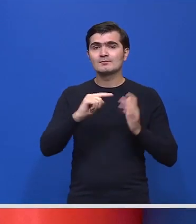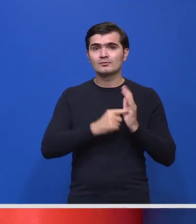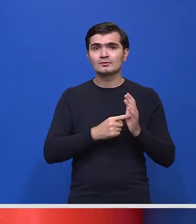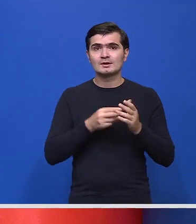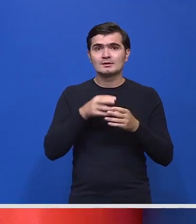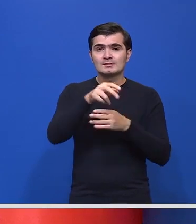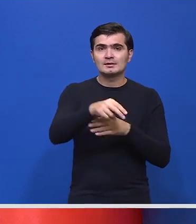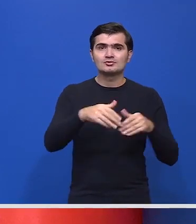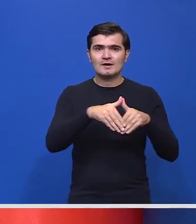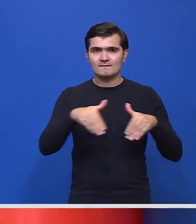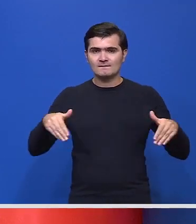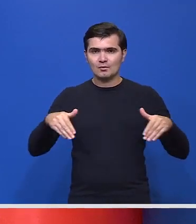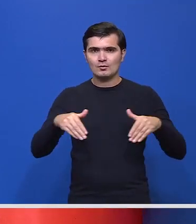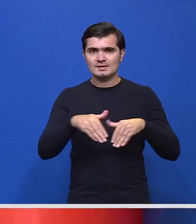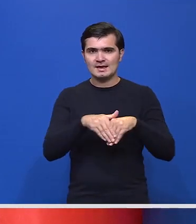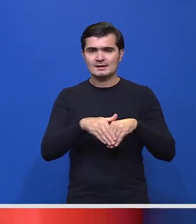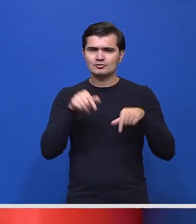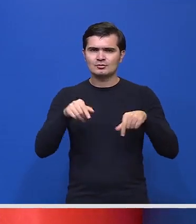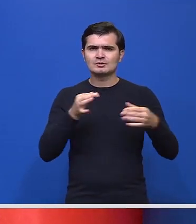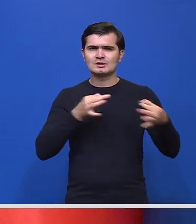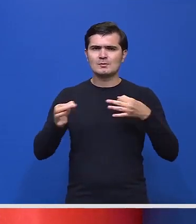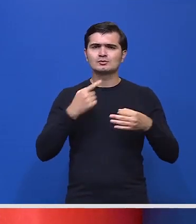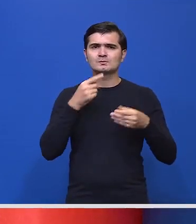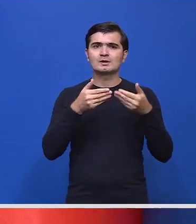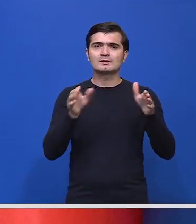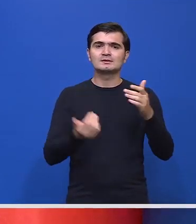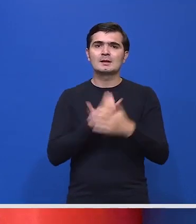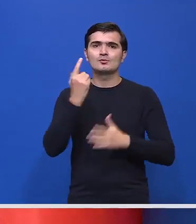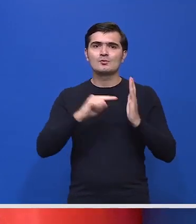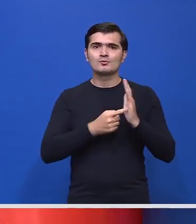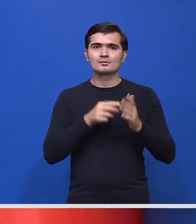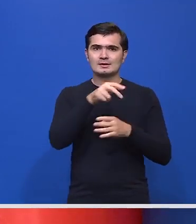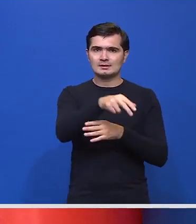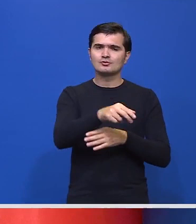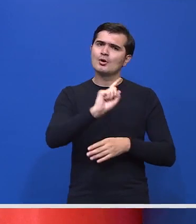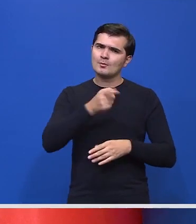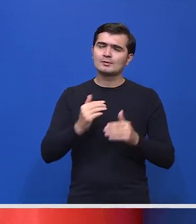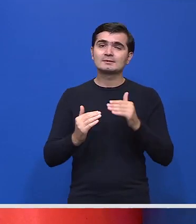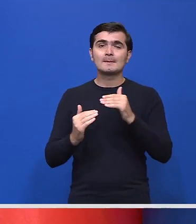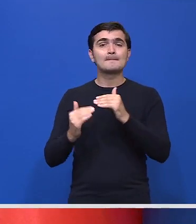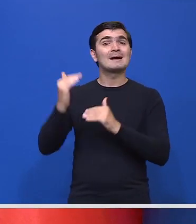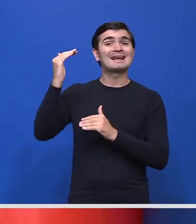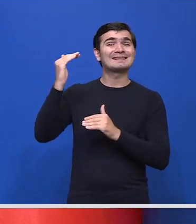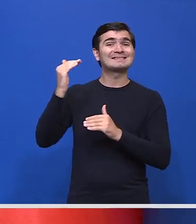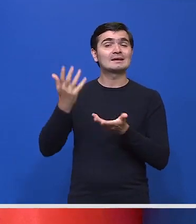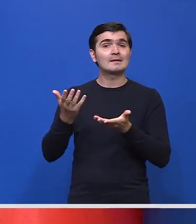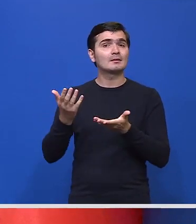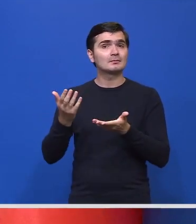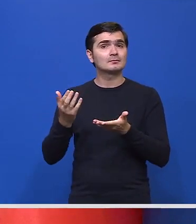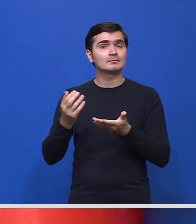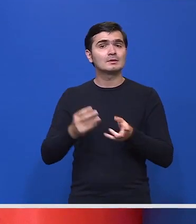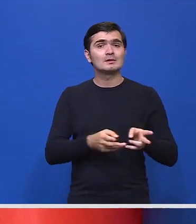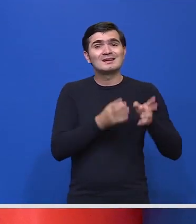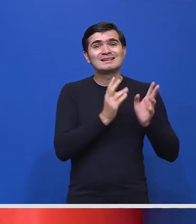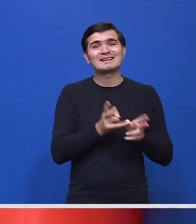a frontierei, dar astfel de măsuri, precum deschiderea de noi puncte de trecere a frontierei, vor putea mări până la urmă